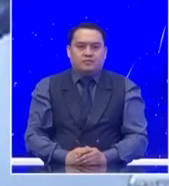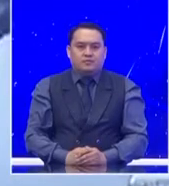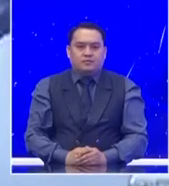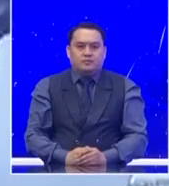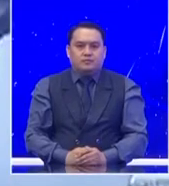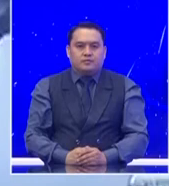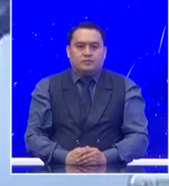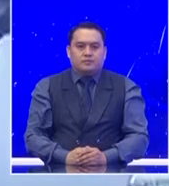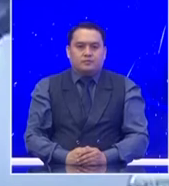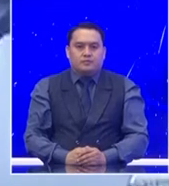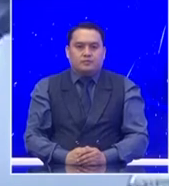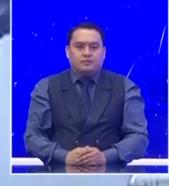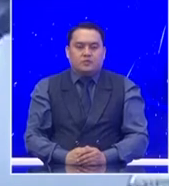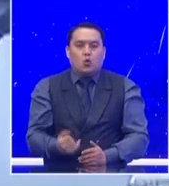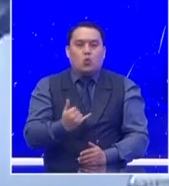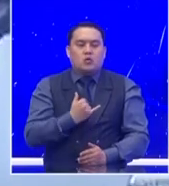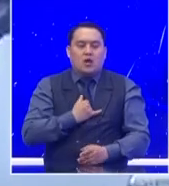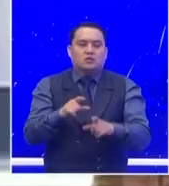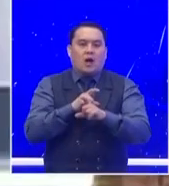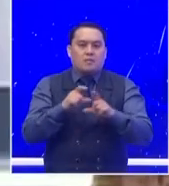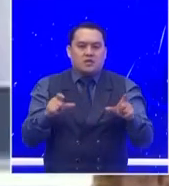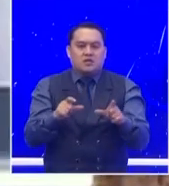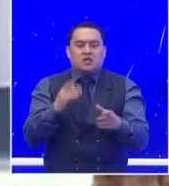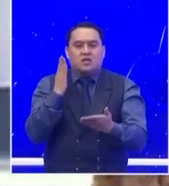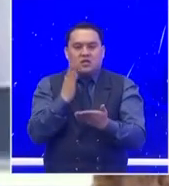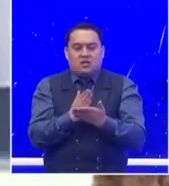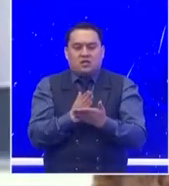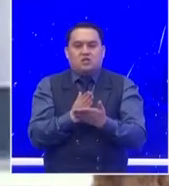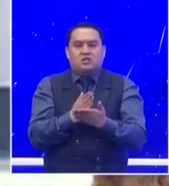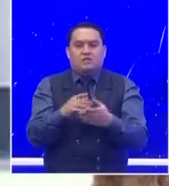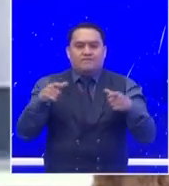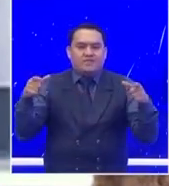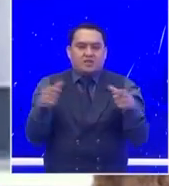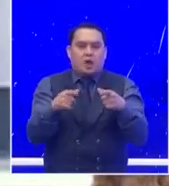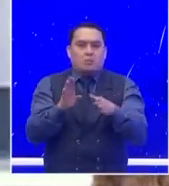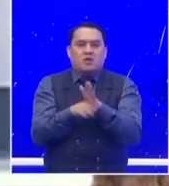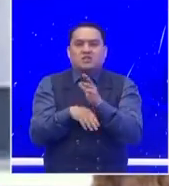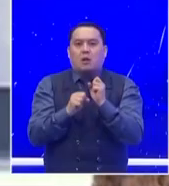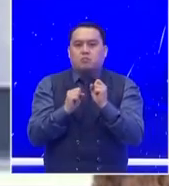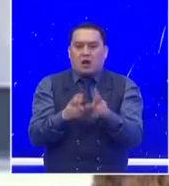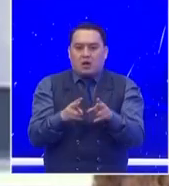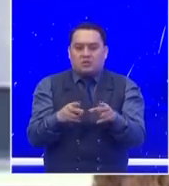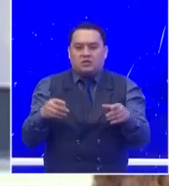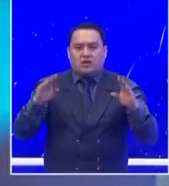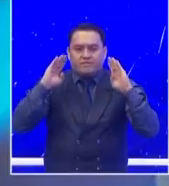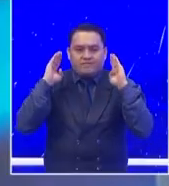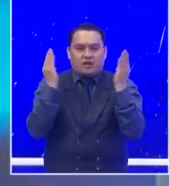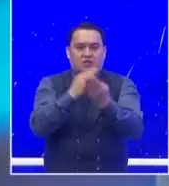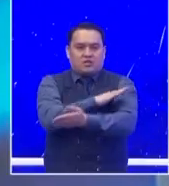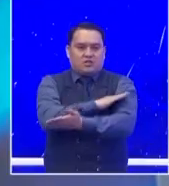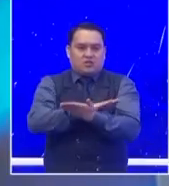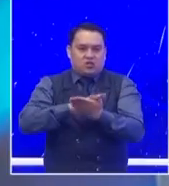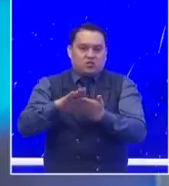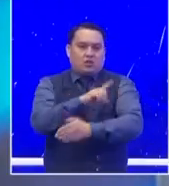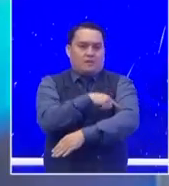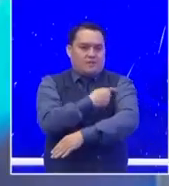У нас достаточное количество объектов, где граждане будут находиться в изоляции безопасности, соблюдением санитарно-гигиенических норм,